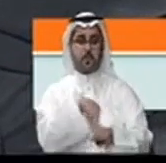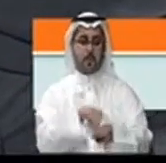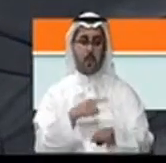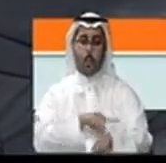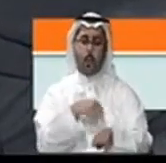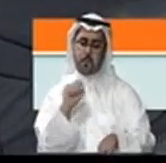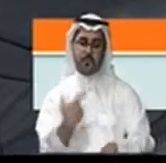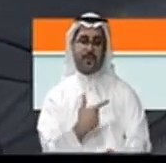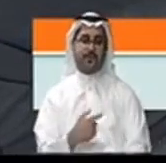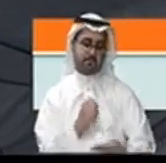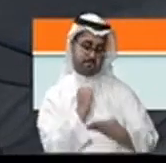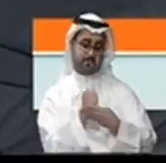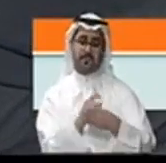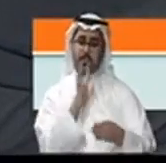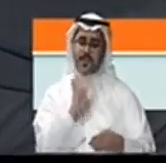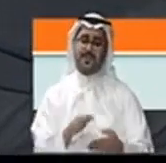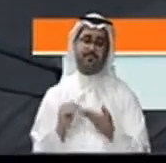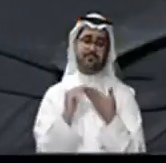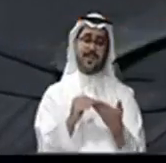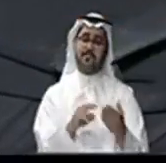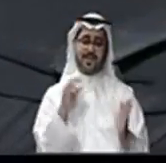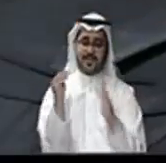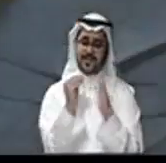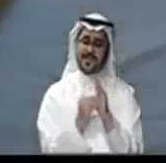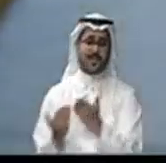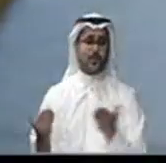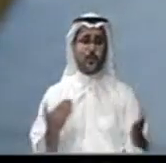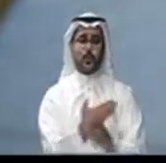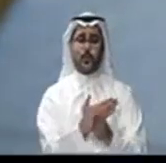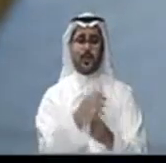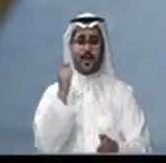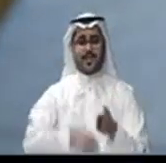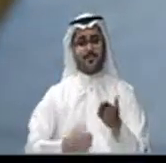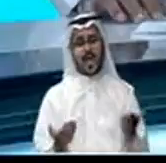ومطابقة تأشيرة الحجة، بعدها يتم تسجيل دخول الحاج رسميا.